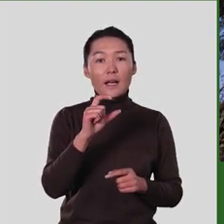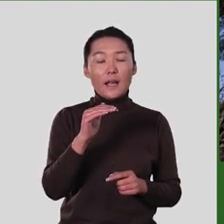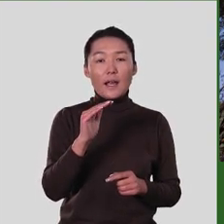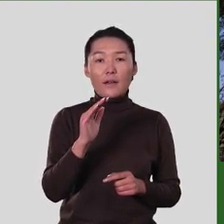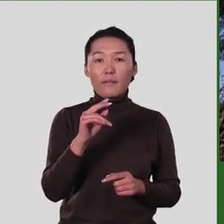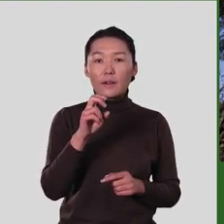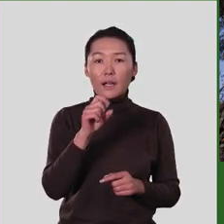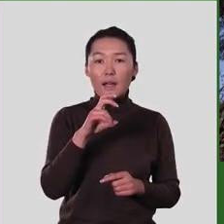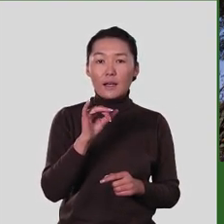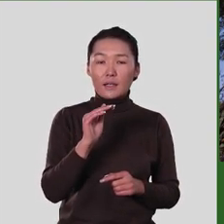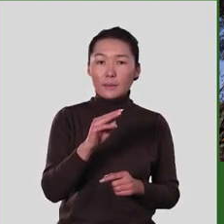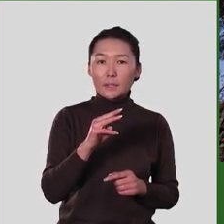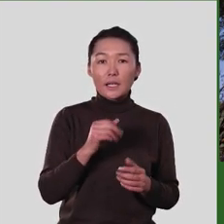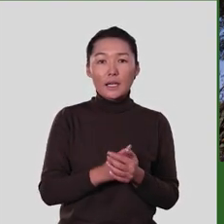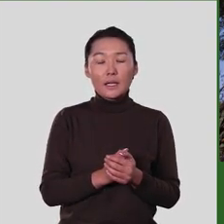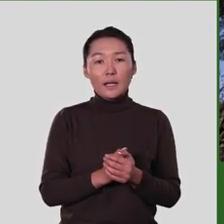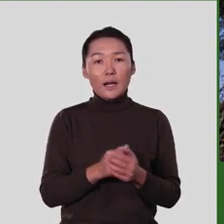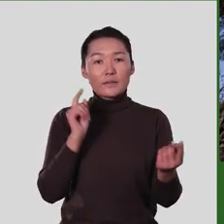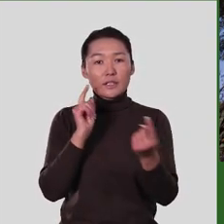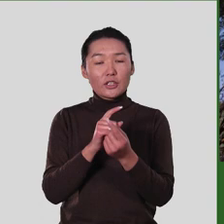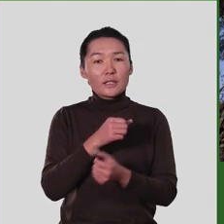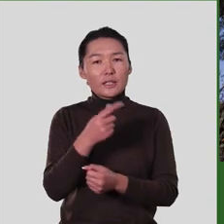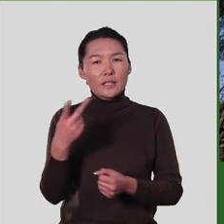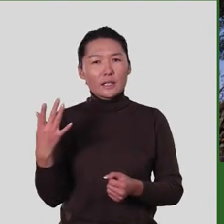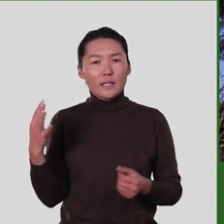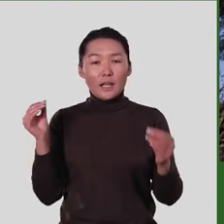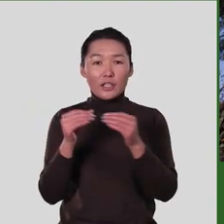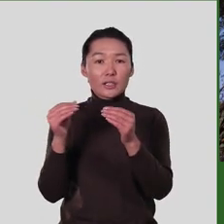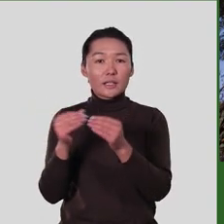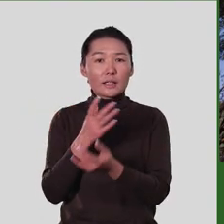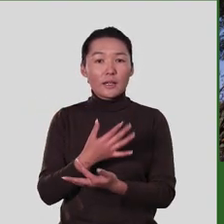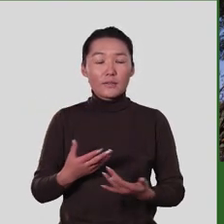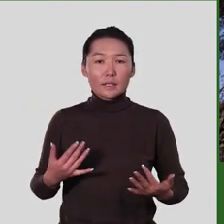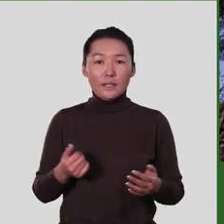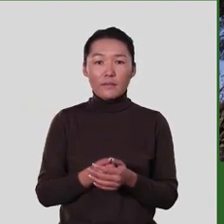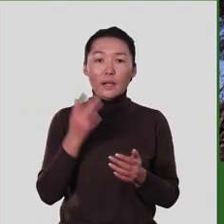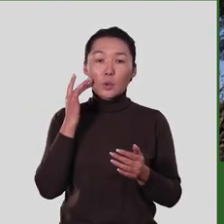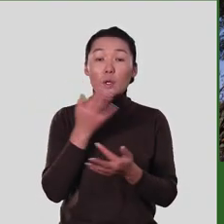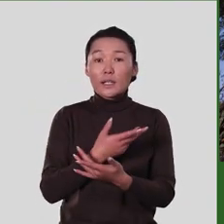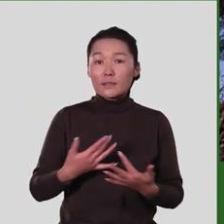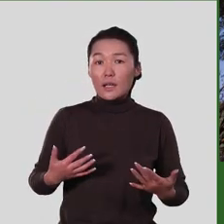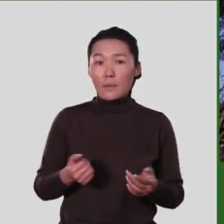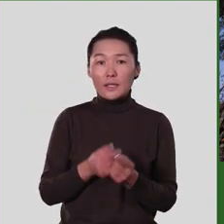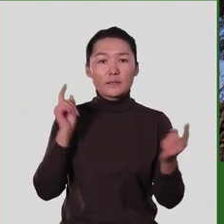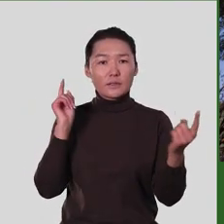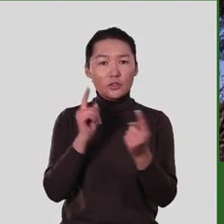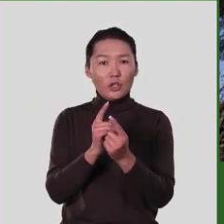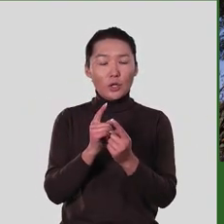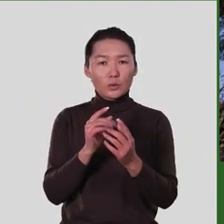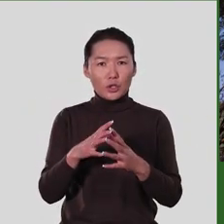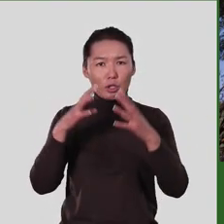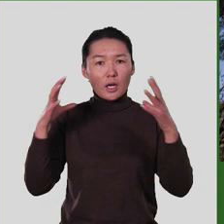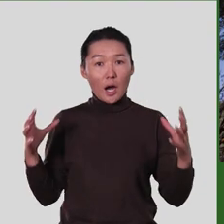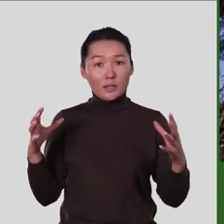несколько десятков видов эвкалиптов, которые очень разнообразны. Встречаются и гигантские